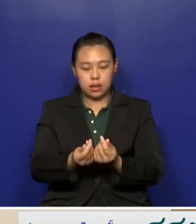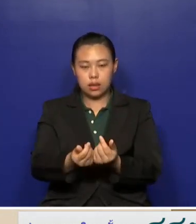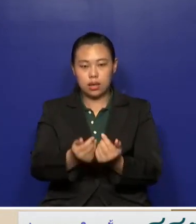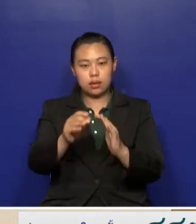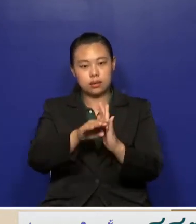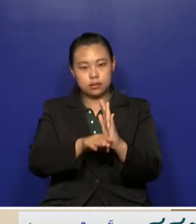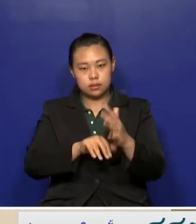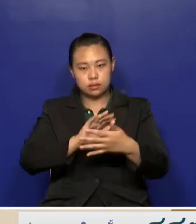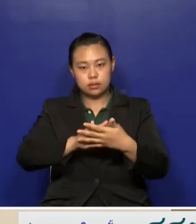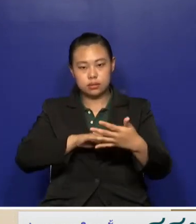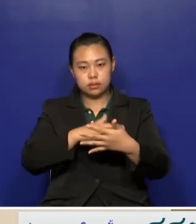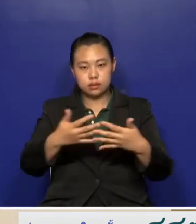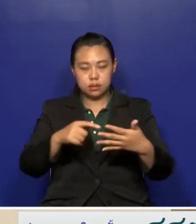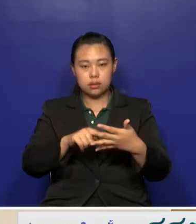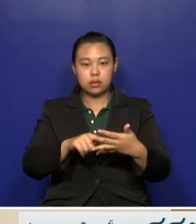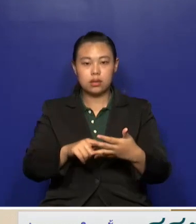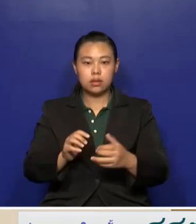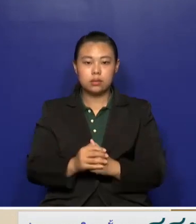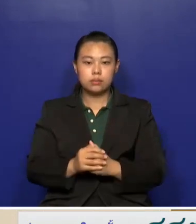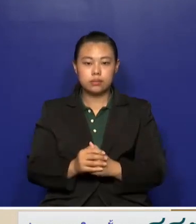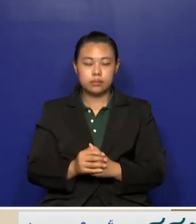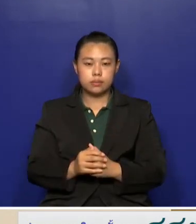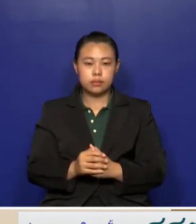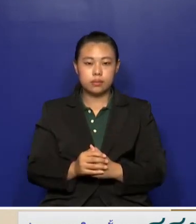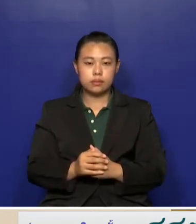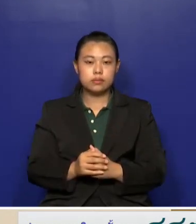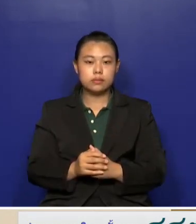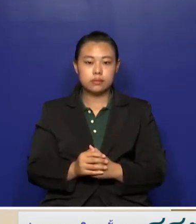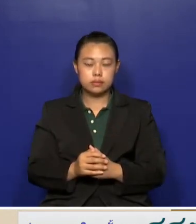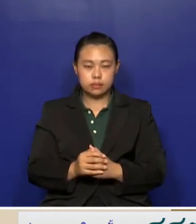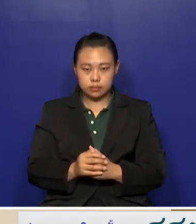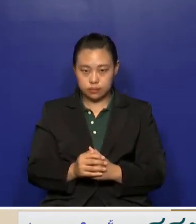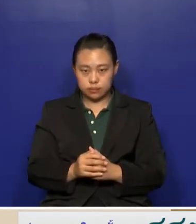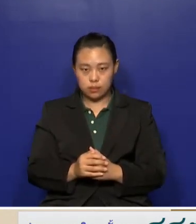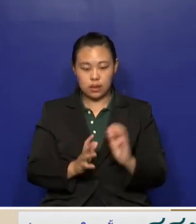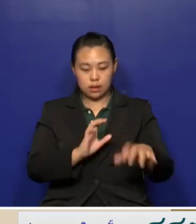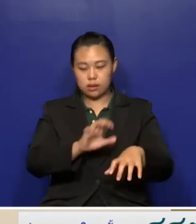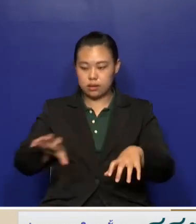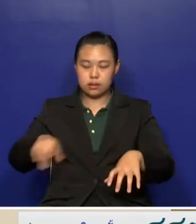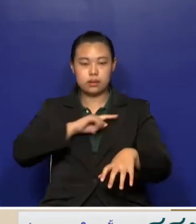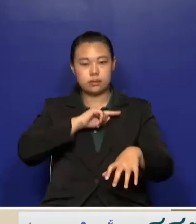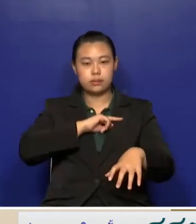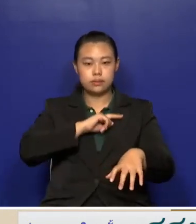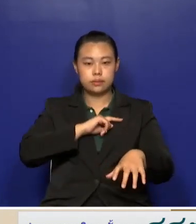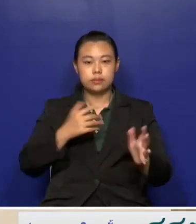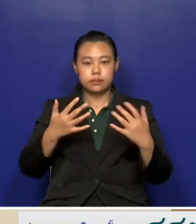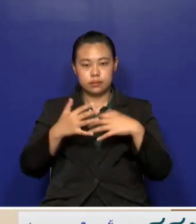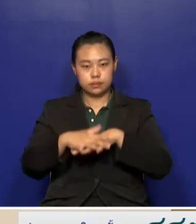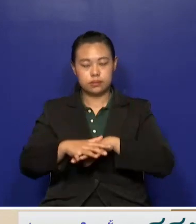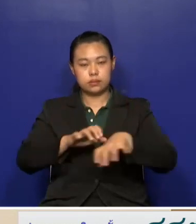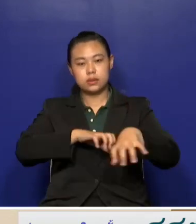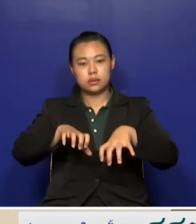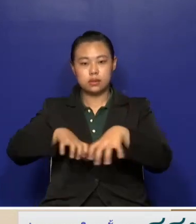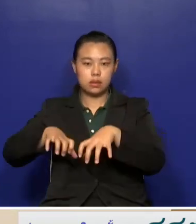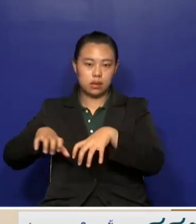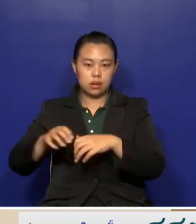คณะกรรมการปฏิรูปประเทศนะครับก็ได้จัดการประชุมเชิงปฏิบัติการร่วมกับหน่วยงานที่รับผิดชอบตามแผนการปฏิรูปประ